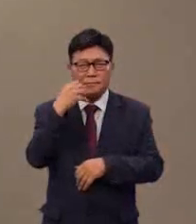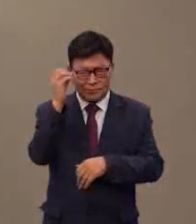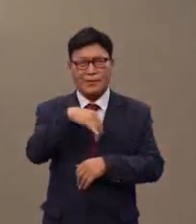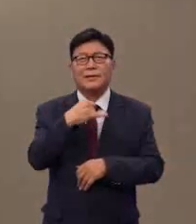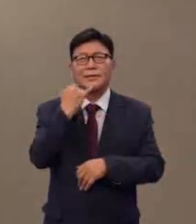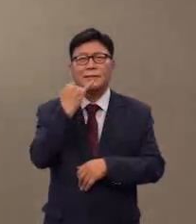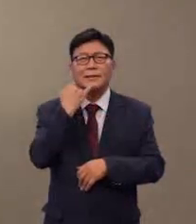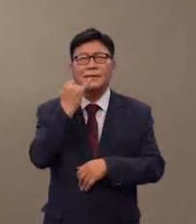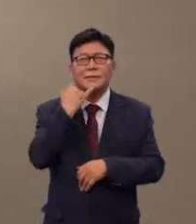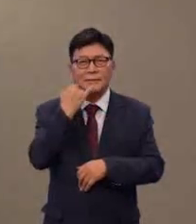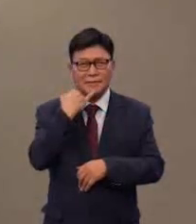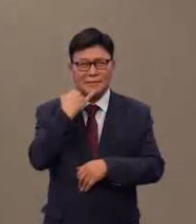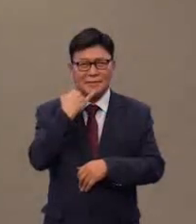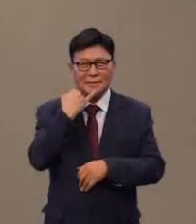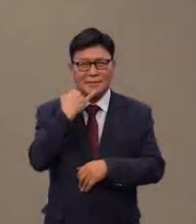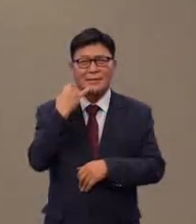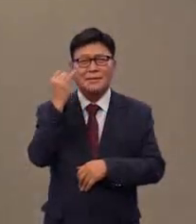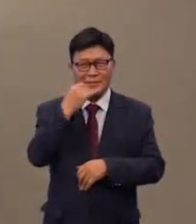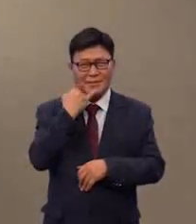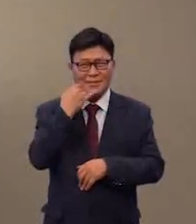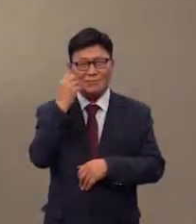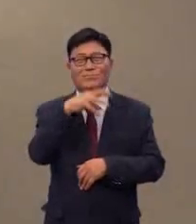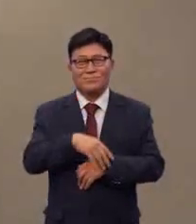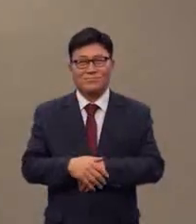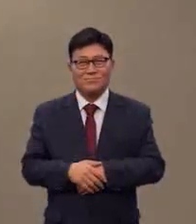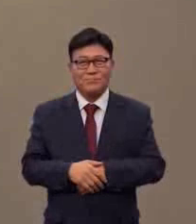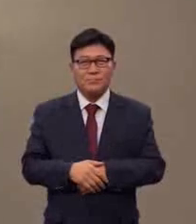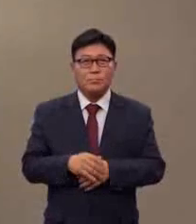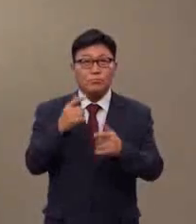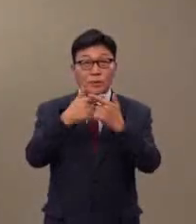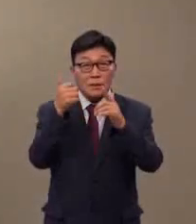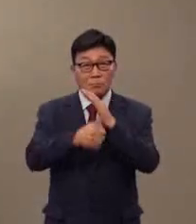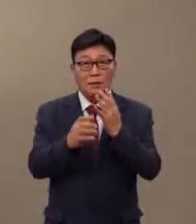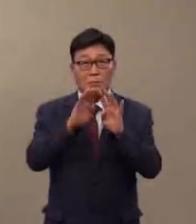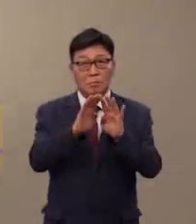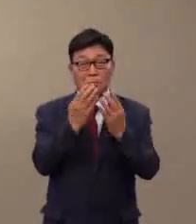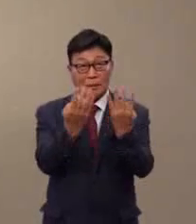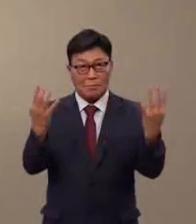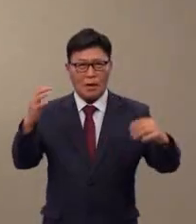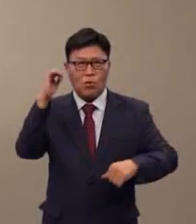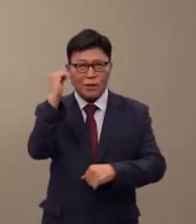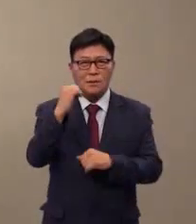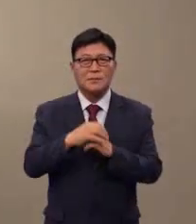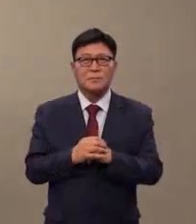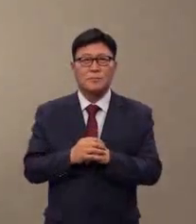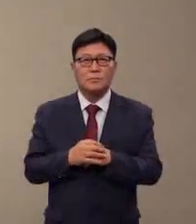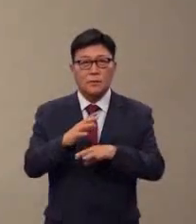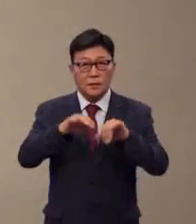마 개한타? 마 개한타? 개한타 마! 부산